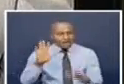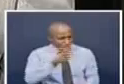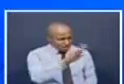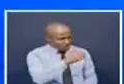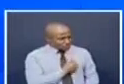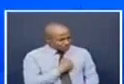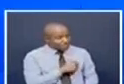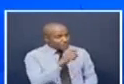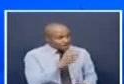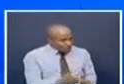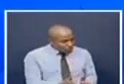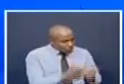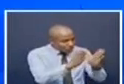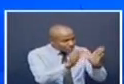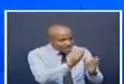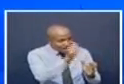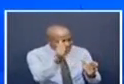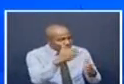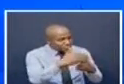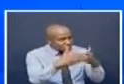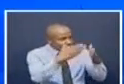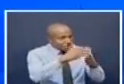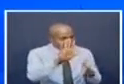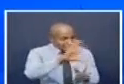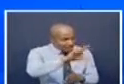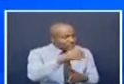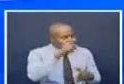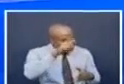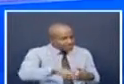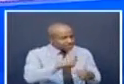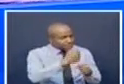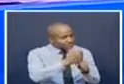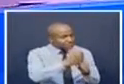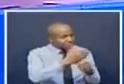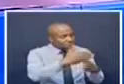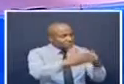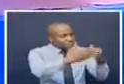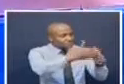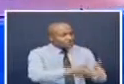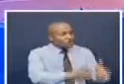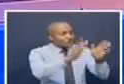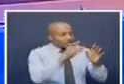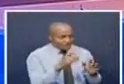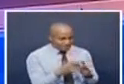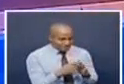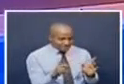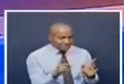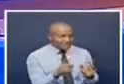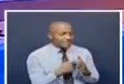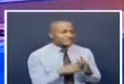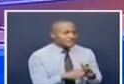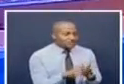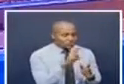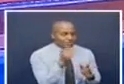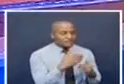sana, kuna mabarabara ambayo yanafaa kutengenezwa na kaunti yako ambayo tunafahamu kwamba yataanza kutengenezwa katika kipindi cha miezi